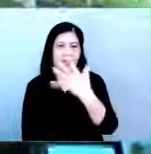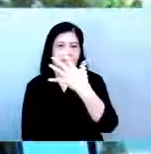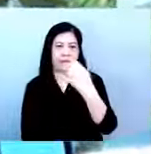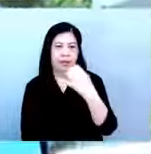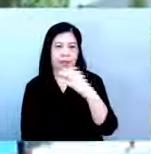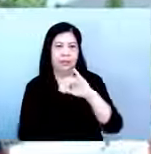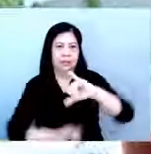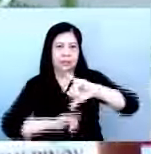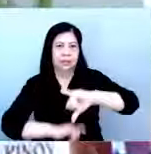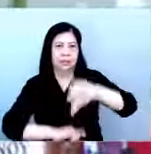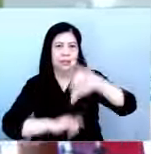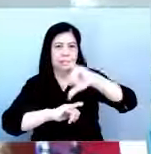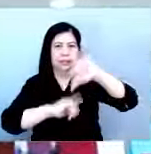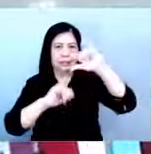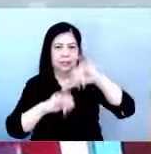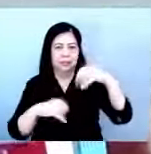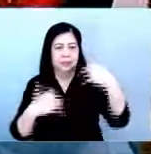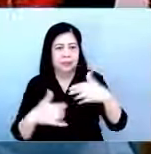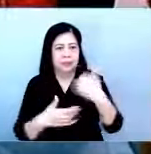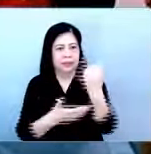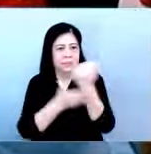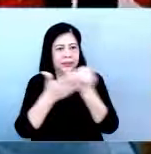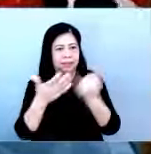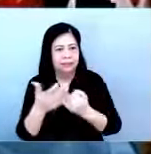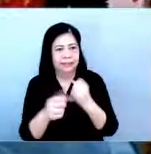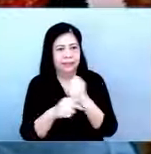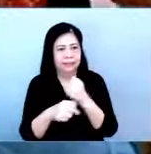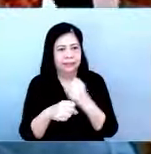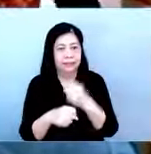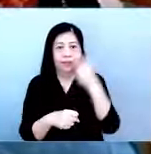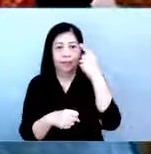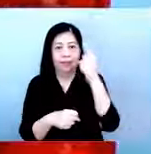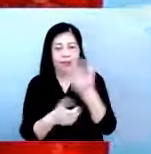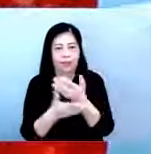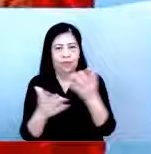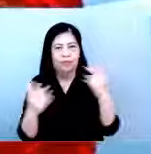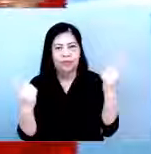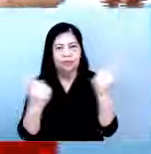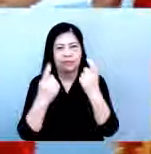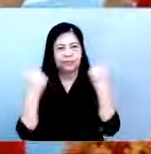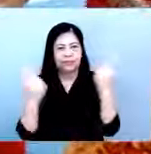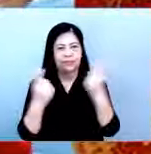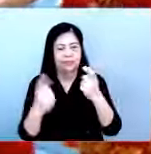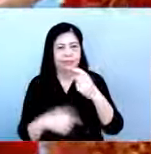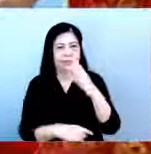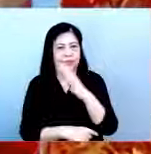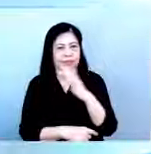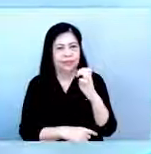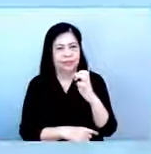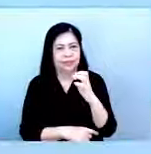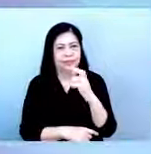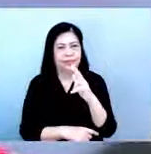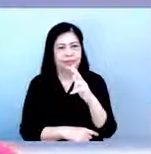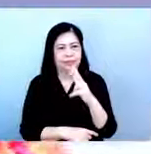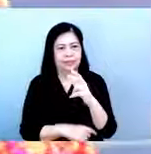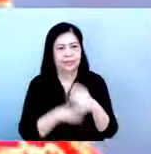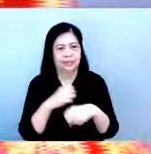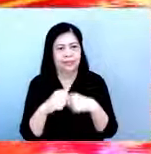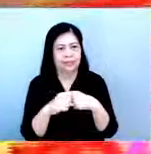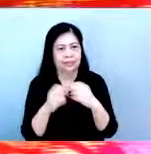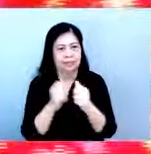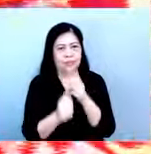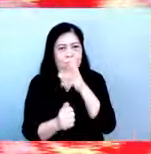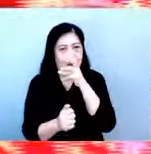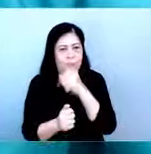art installation na ito, ginawa para na rin sa pagdiriwang ng 430 taon ng